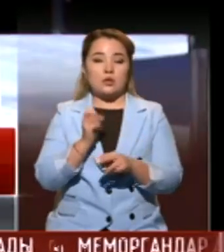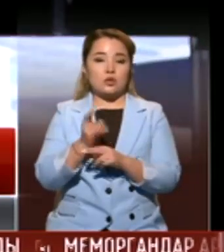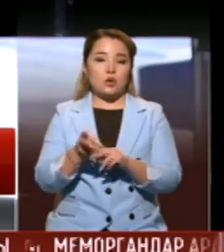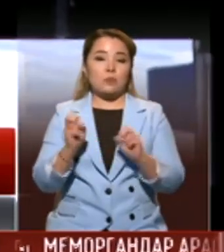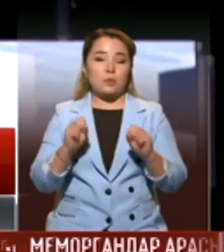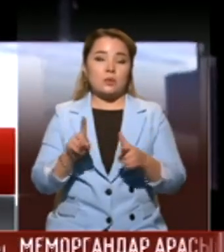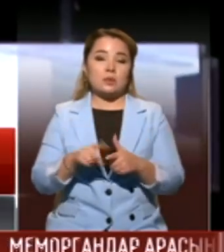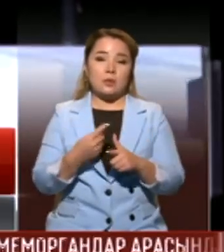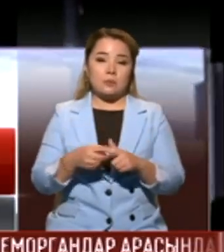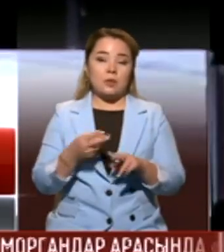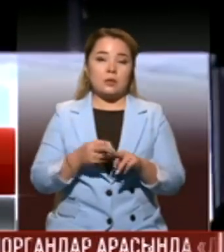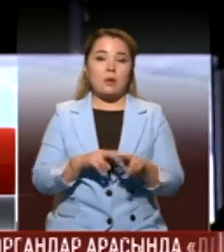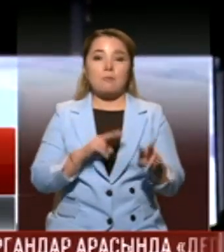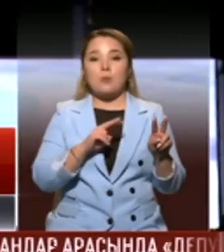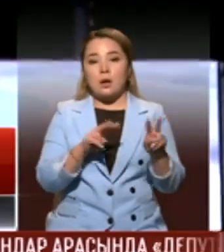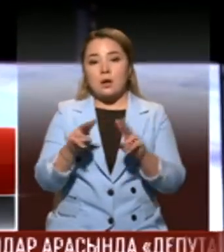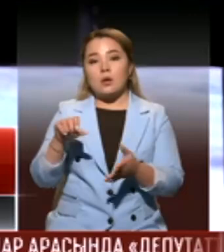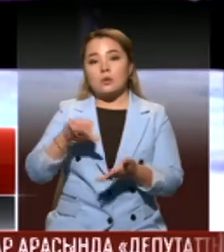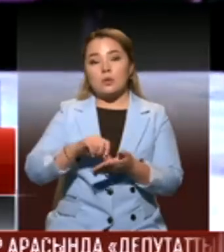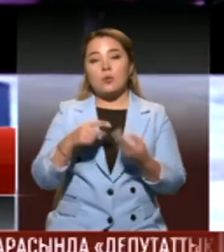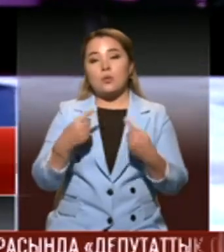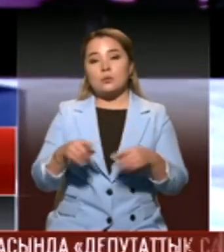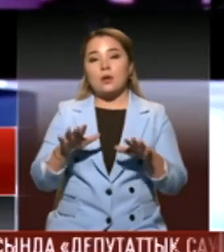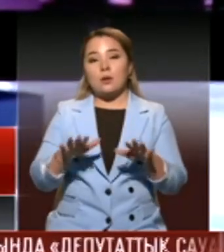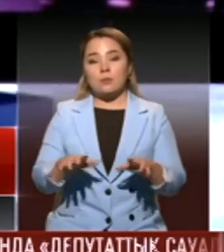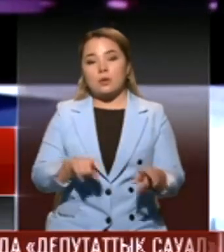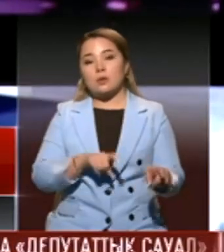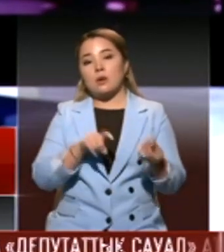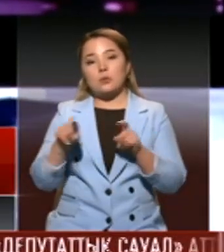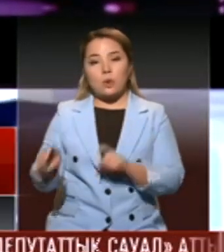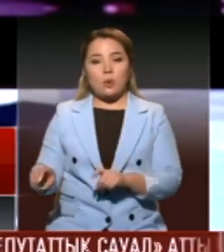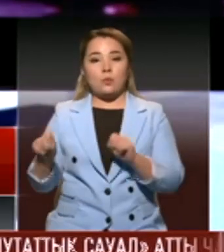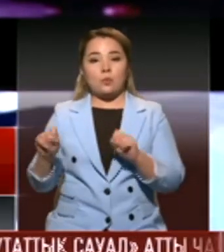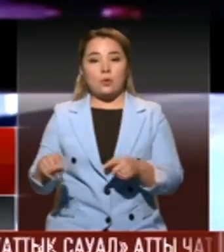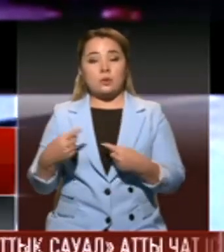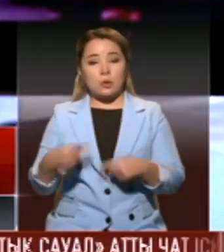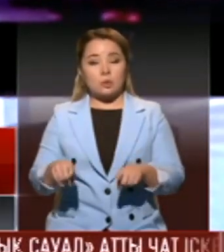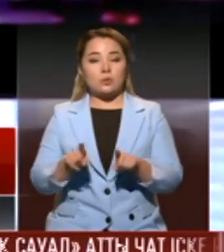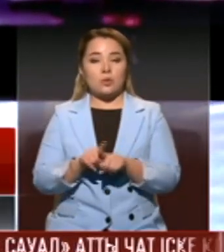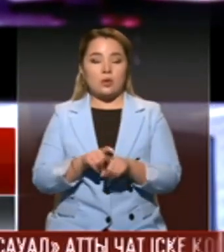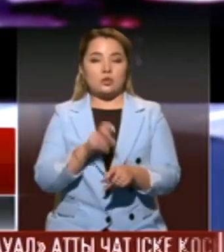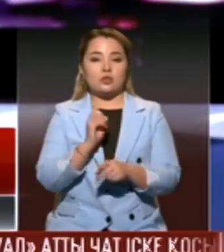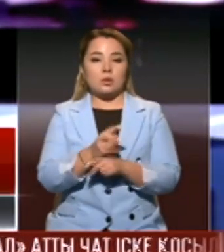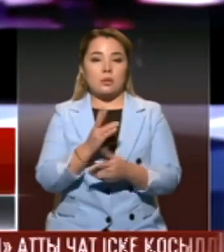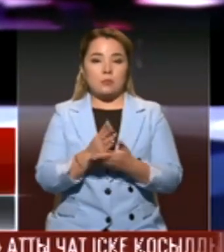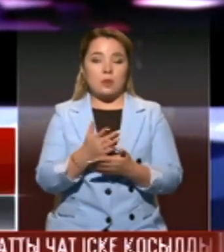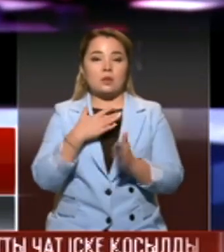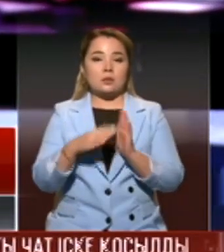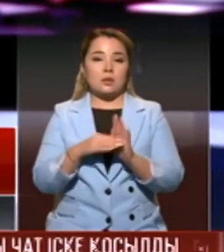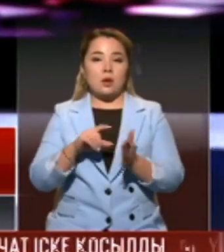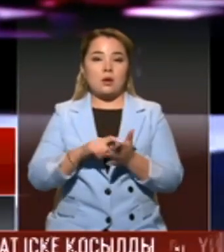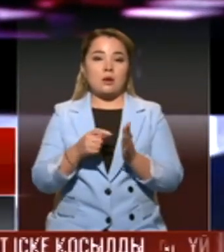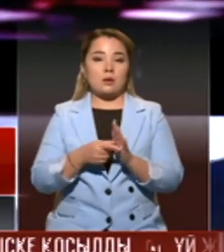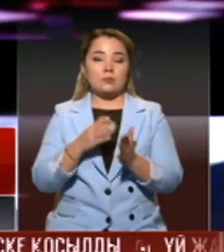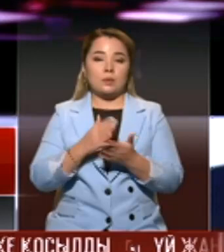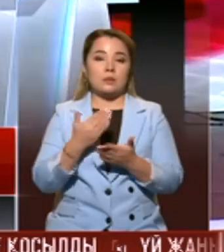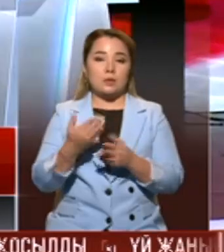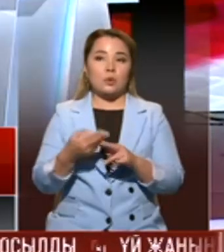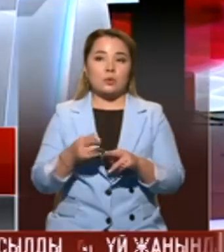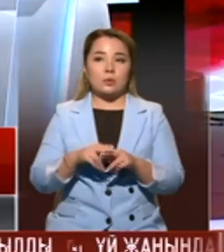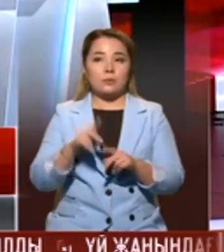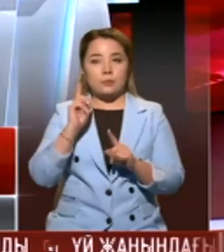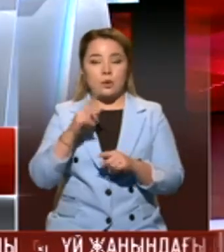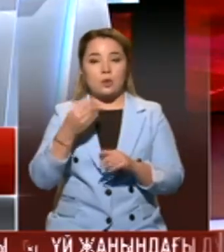Немесе бақылаушылардың белгіленген орнынан басқа орынға барып отыратын болса, орында қозғалатын болса, ондай жағдай шығарып жүреді. Дауыс беретін кабинка бар, сайлау кабинкасы,